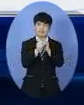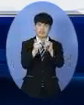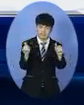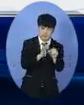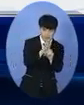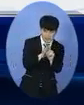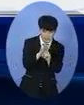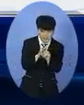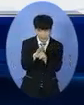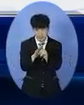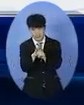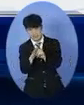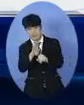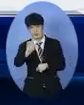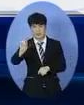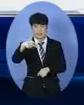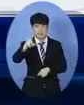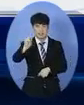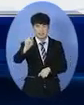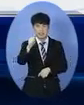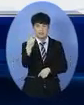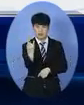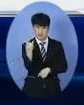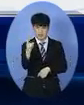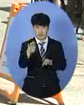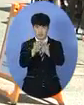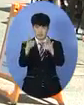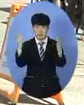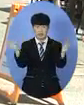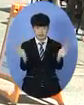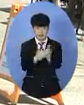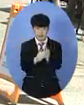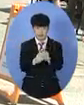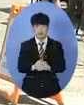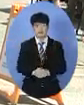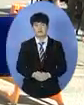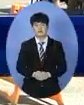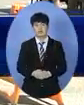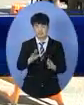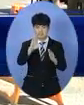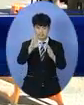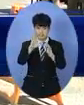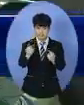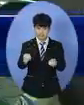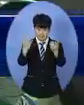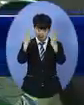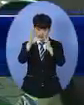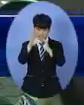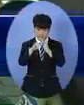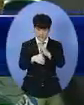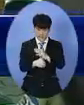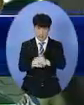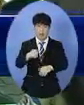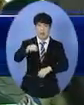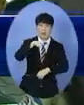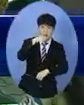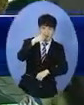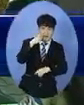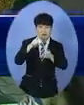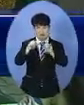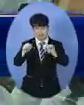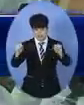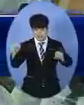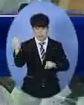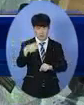실천 알뜰바자회를 성황리에 마쳤습니다. 이날 바자회는 수강생들이 정성껏 준비한 풍성한